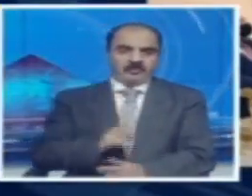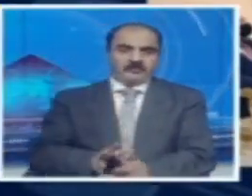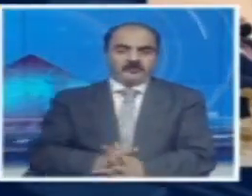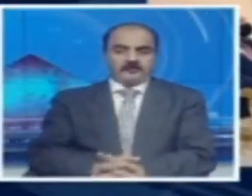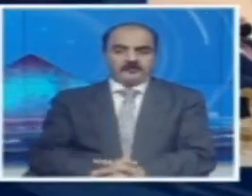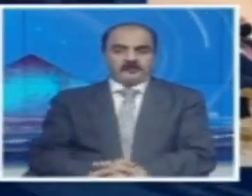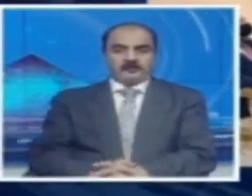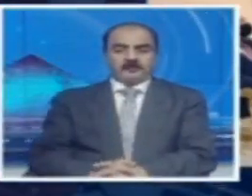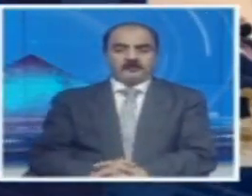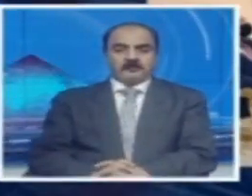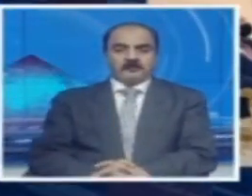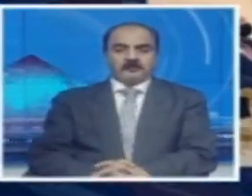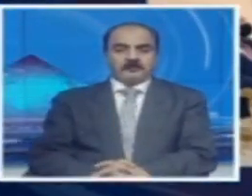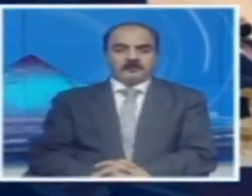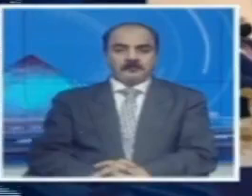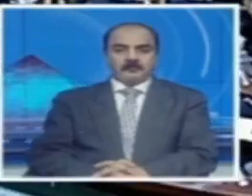البلدين.